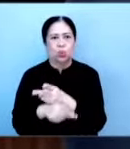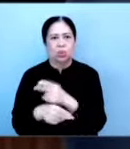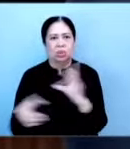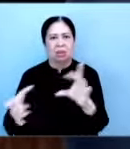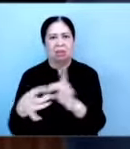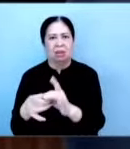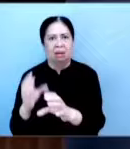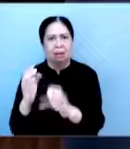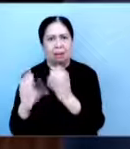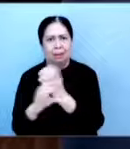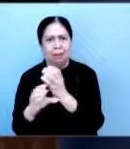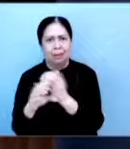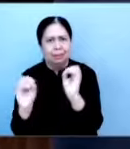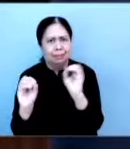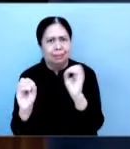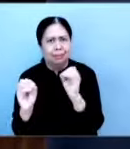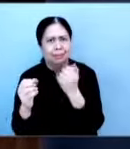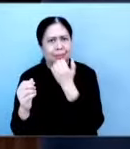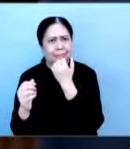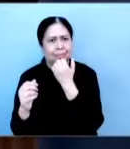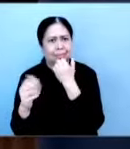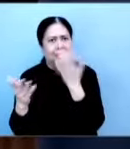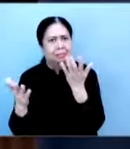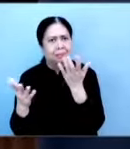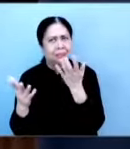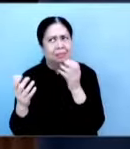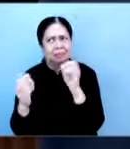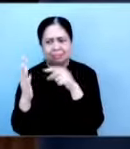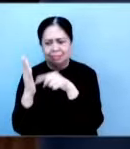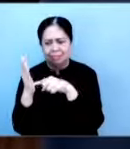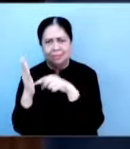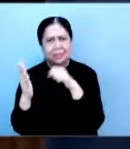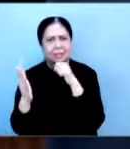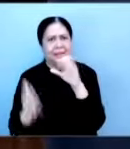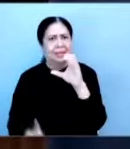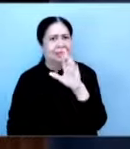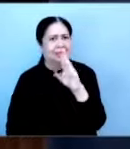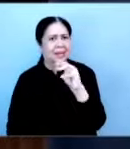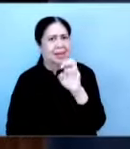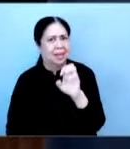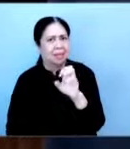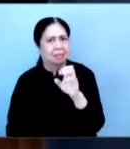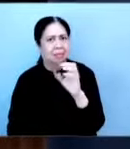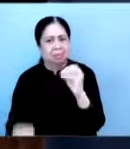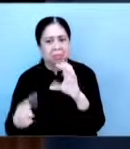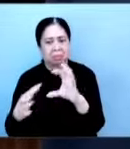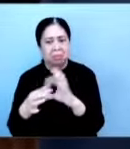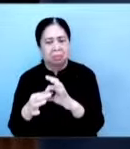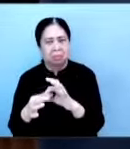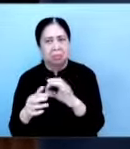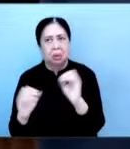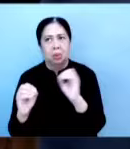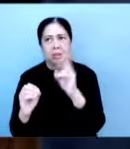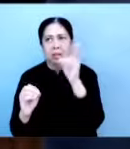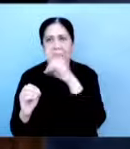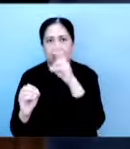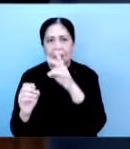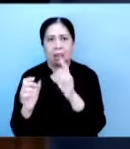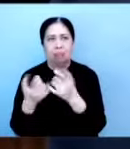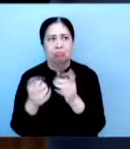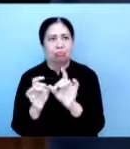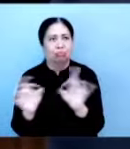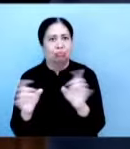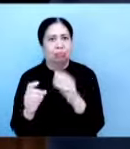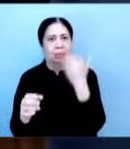sasakyan So yung hindi pagla-lock ng sasakyan ay hindi krimen hindi rin pwedeng sabihing reckless imprudence no na kaya Namatay